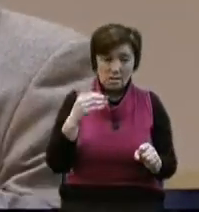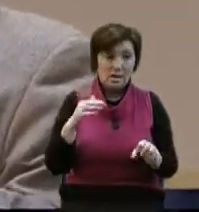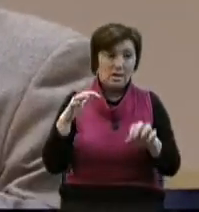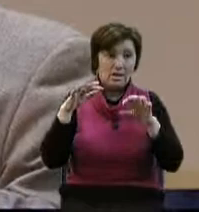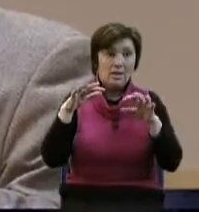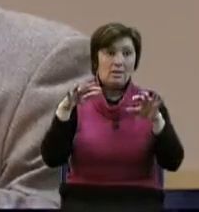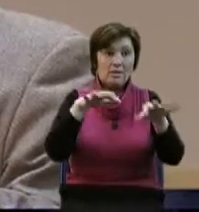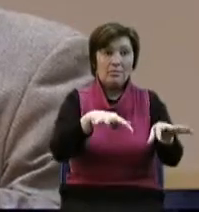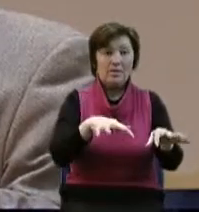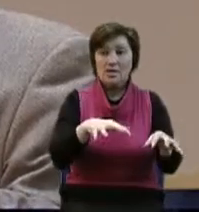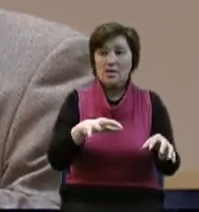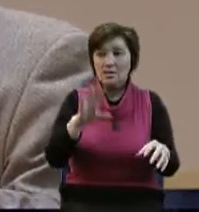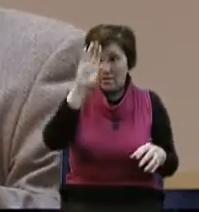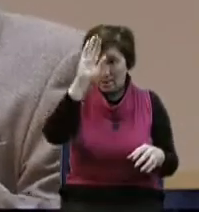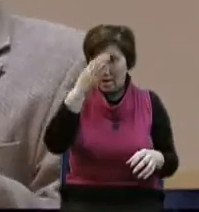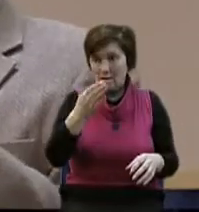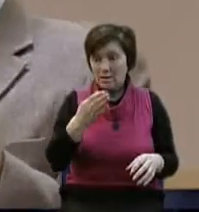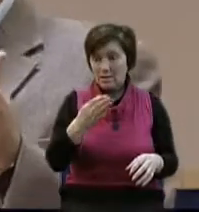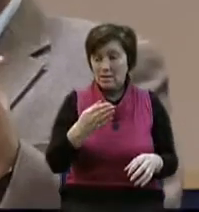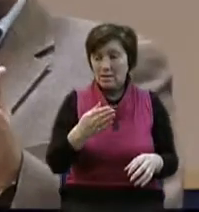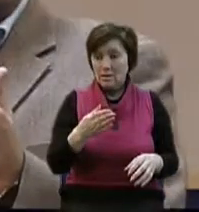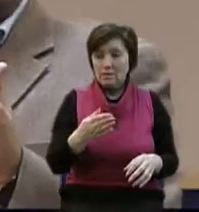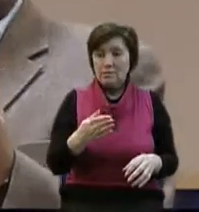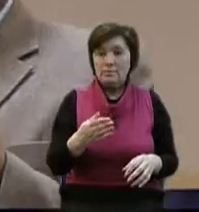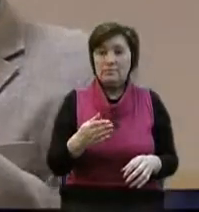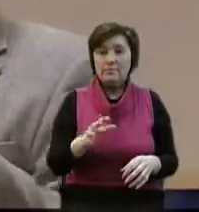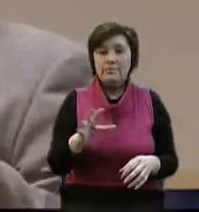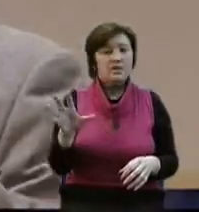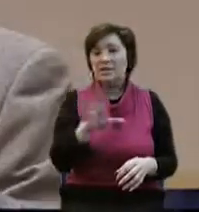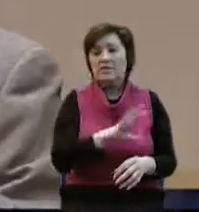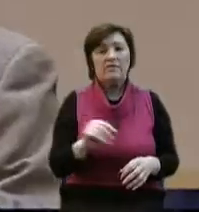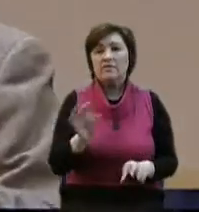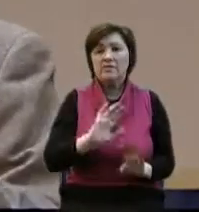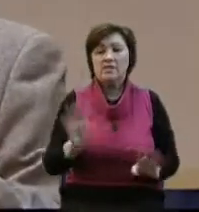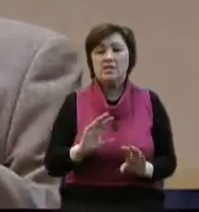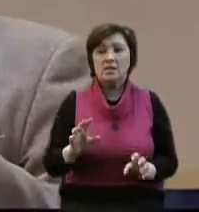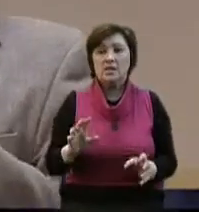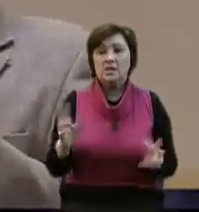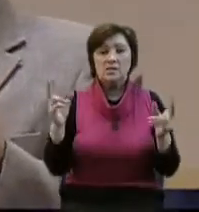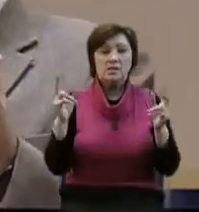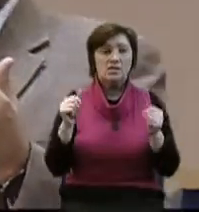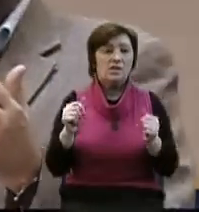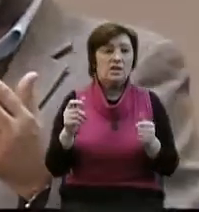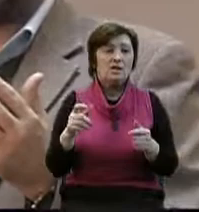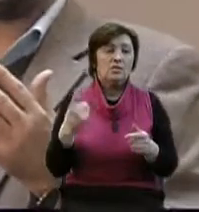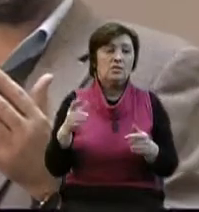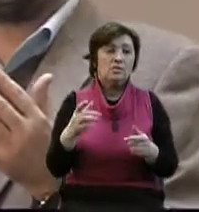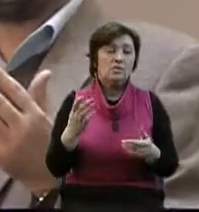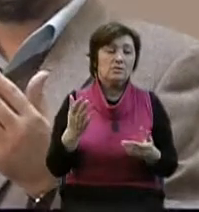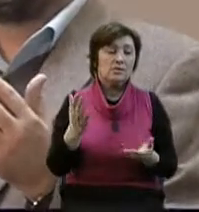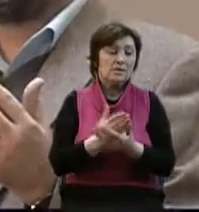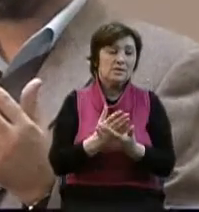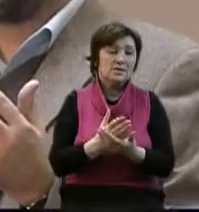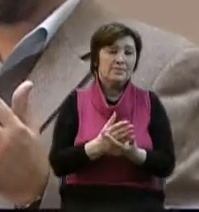когда их хотят убить. Хотя это не все считали, потому что в маковейских книгах мы читаем,